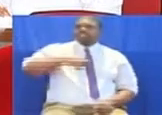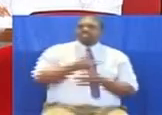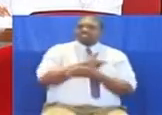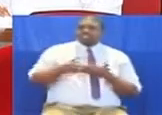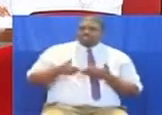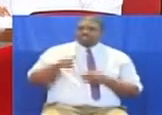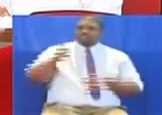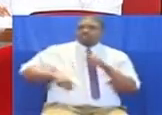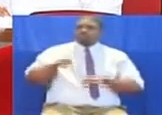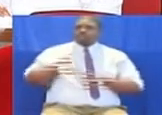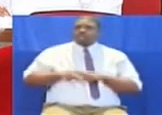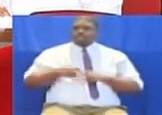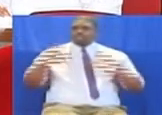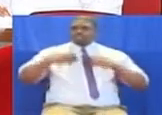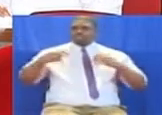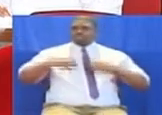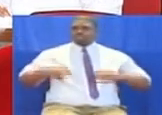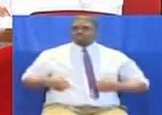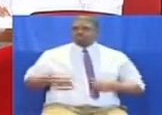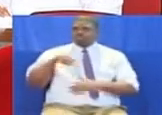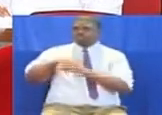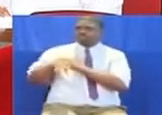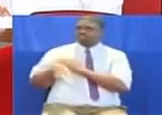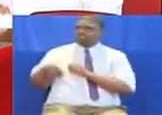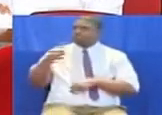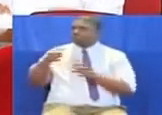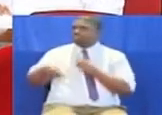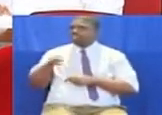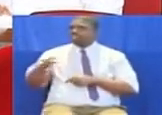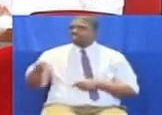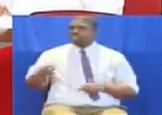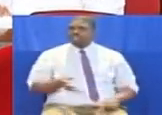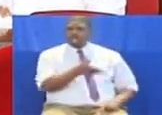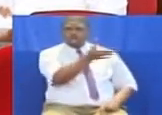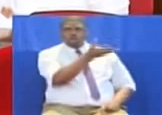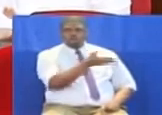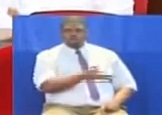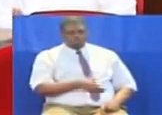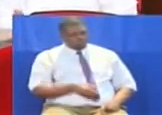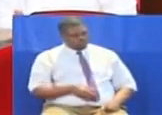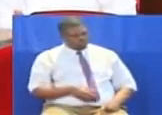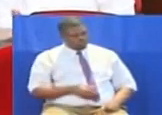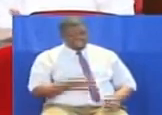na combat, tunaenda kujificha mahotelini. Hao ni makamanda au migambo?